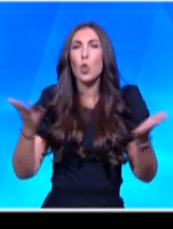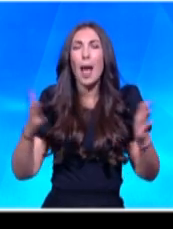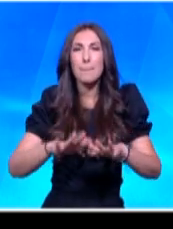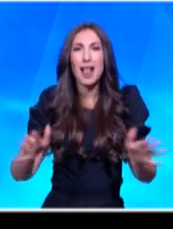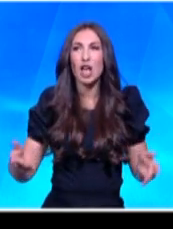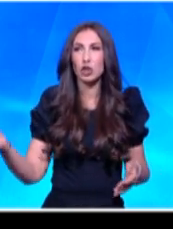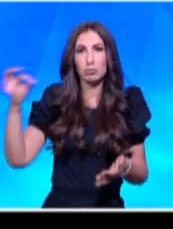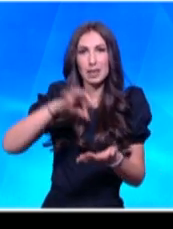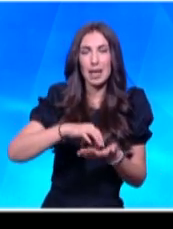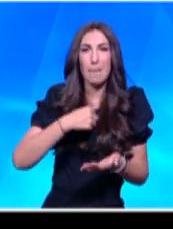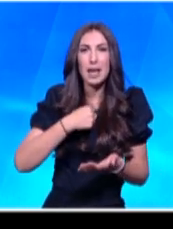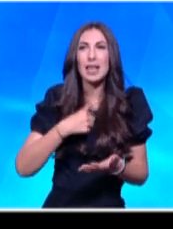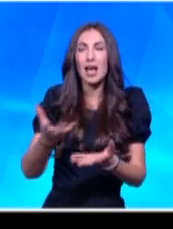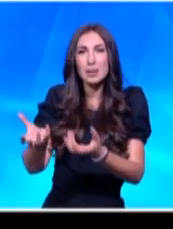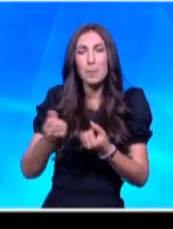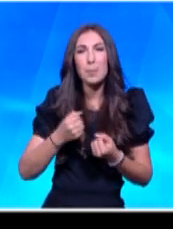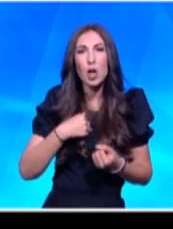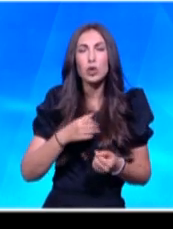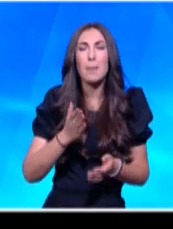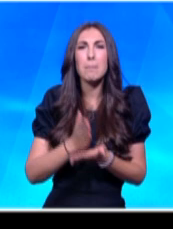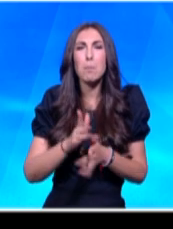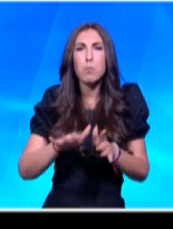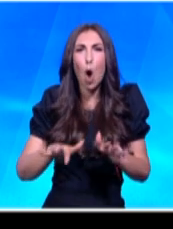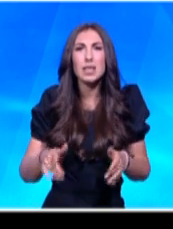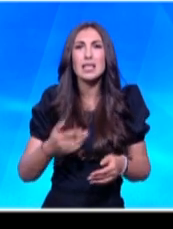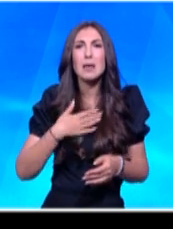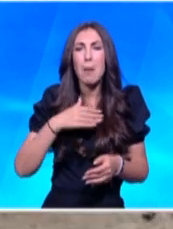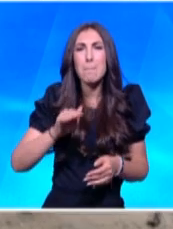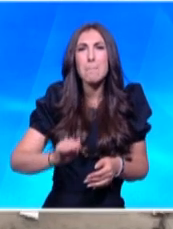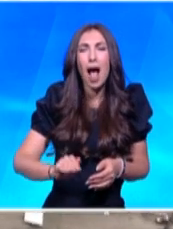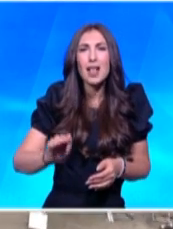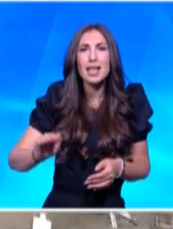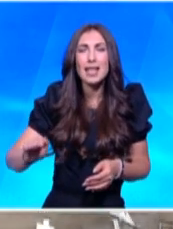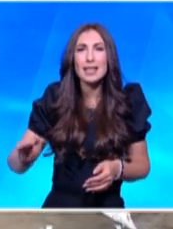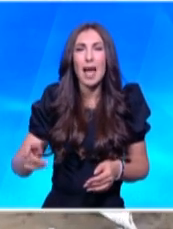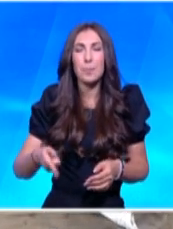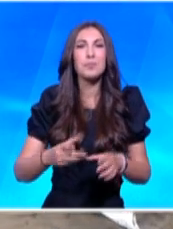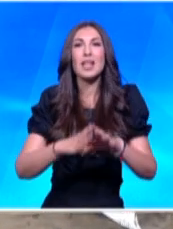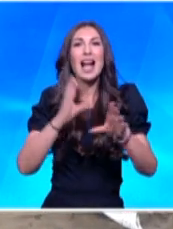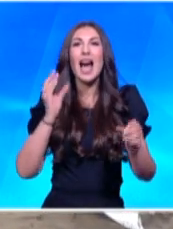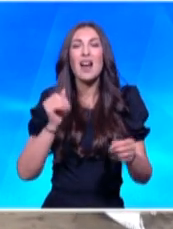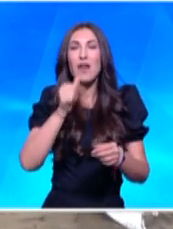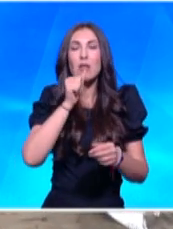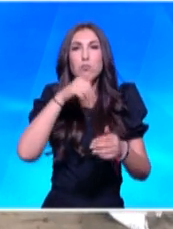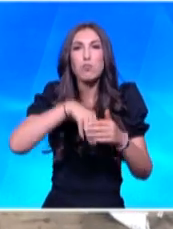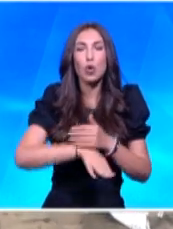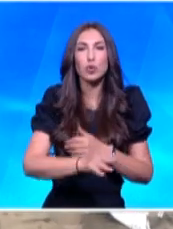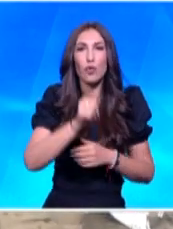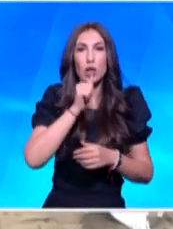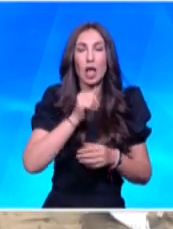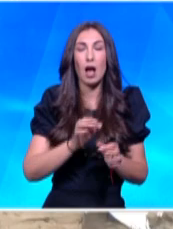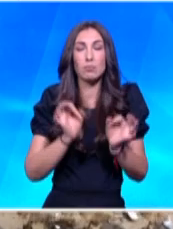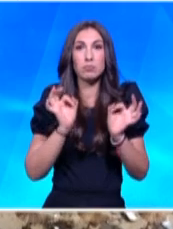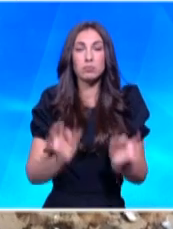при нас, да ги приютим. Бяха боси с малки деца. Караваната им беше под вода. Казаха, че буквално